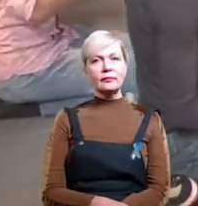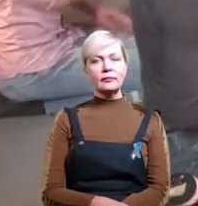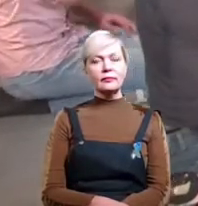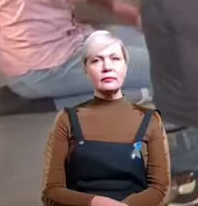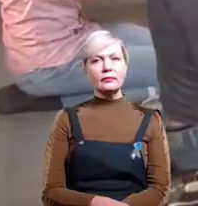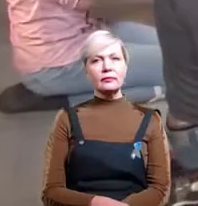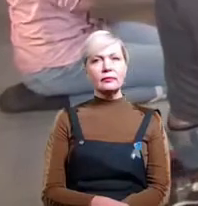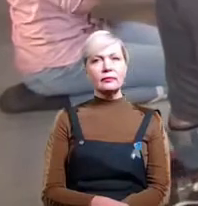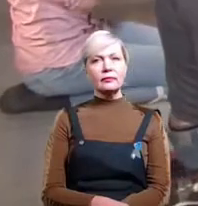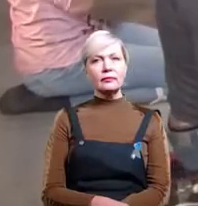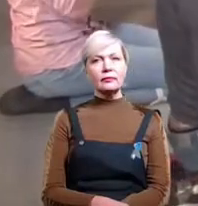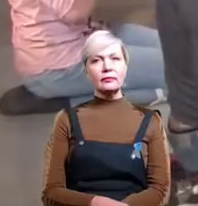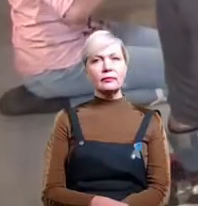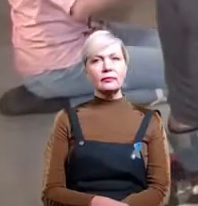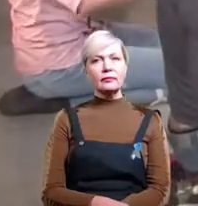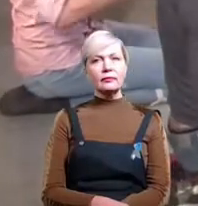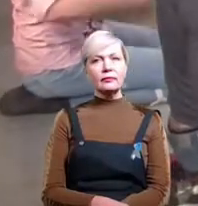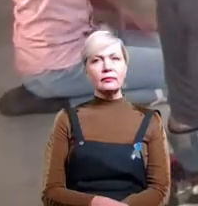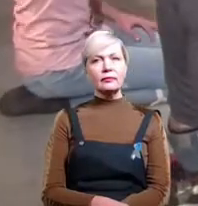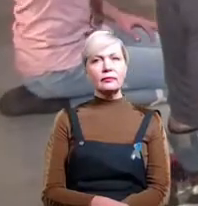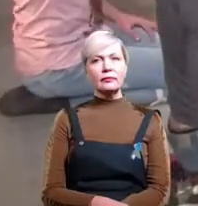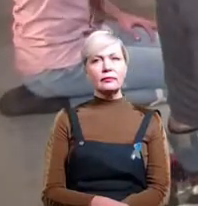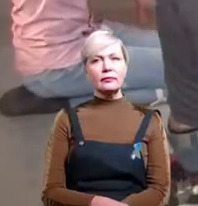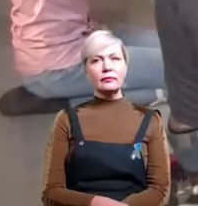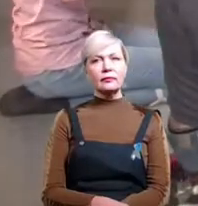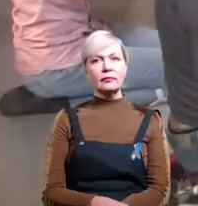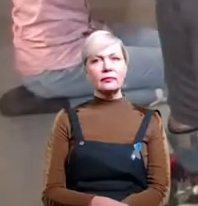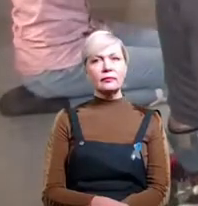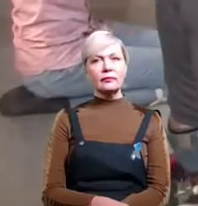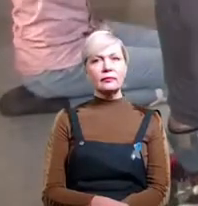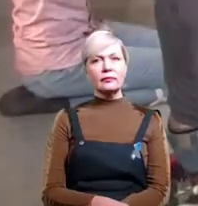щоб теплом своїм зігріти всіх людей.